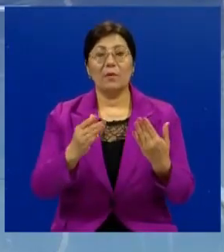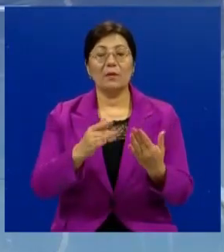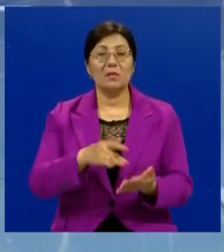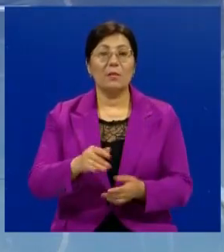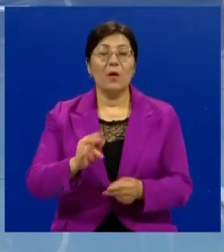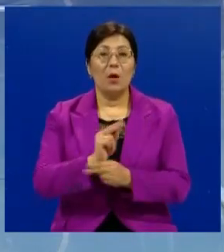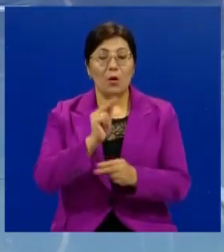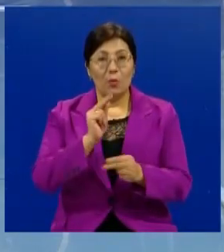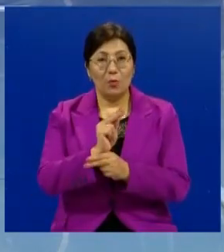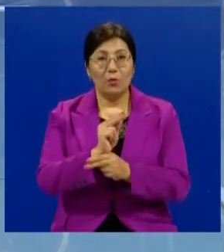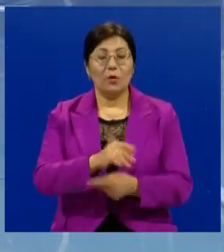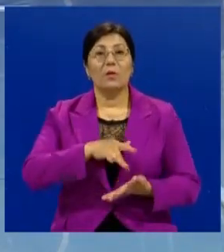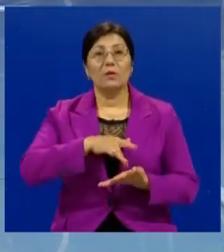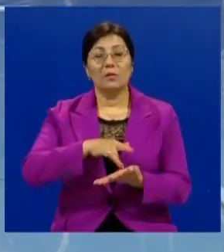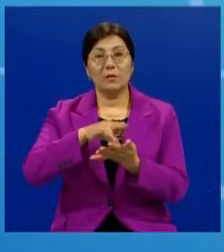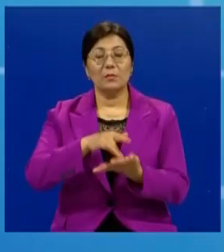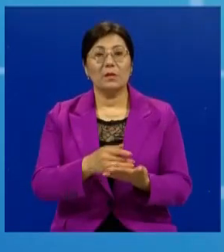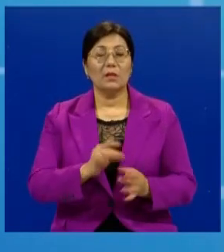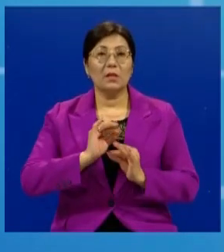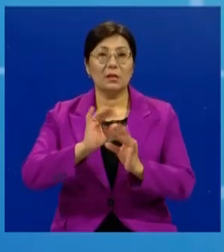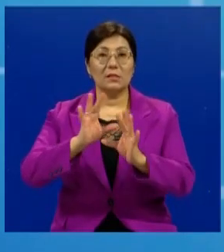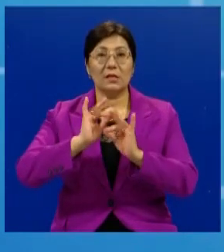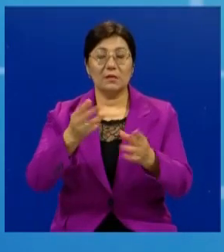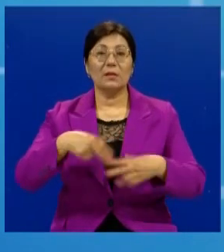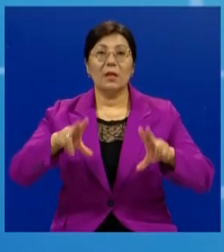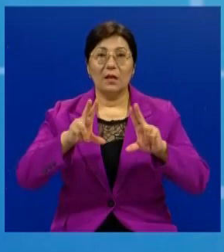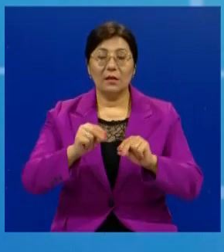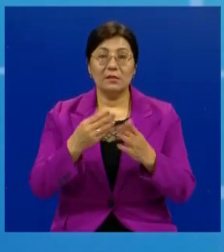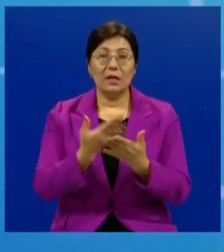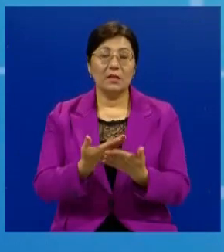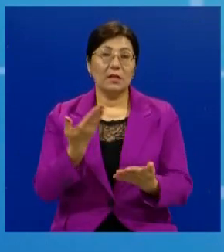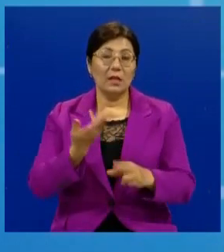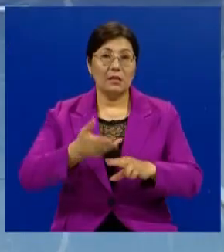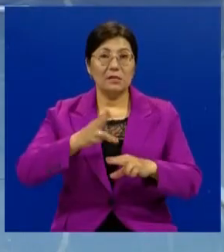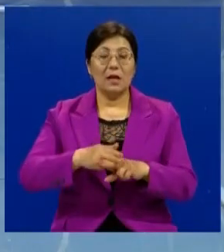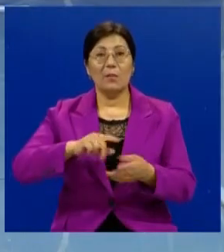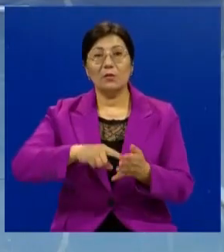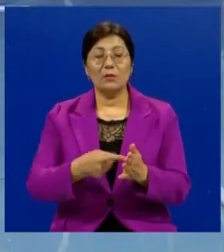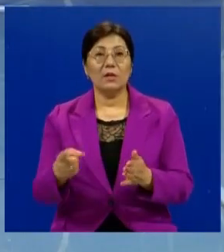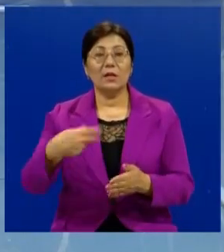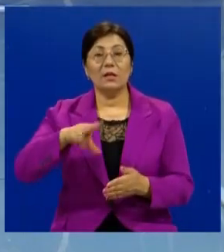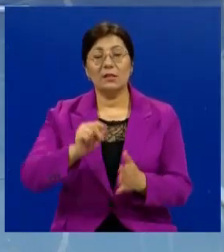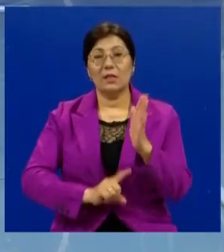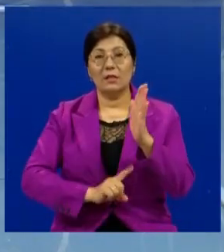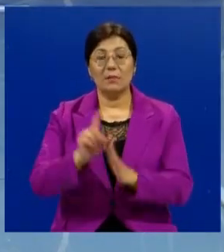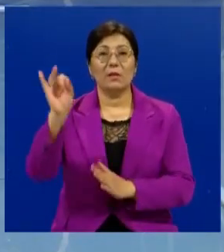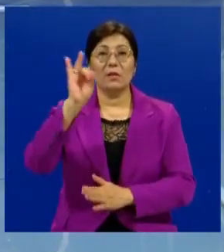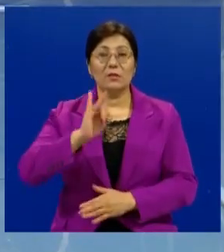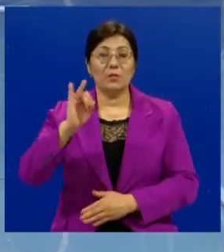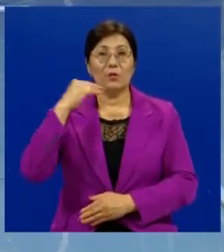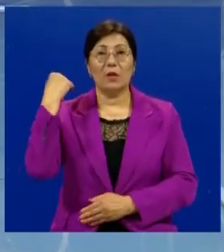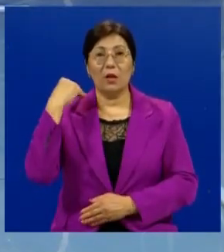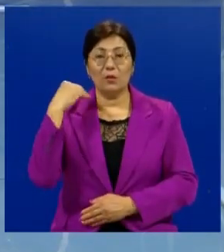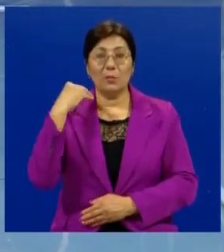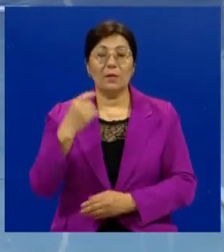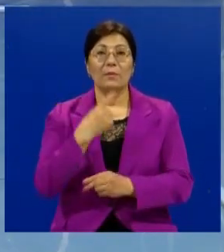урокам краеведения. Роза Баяна, расскажите, вот где она, та самая точка, где началась история Актобе?